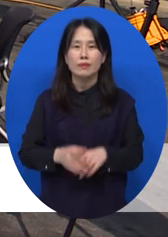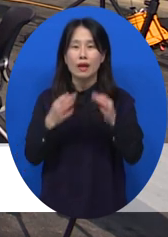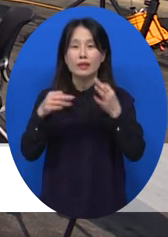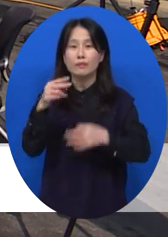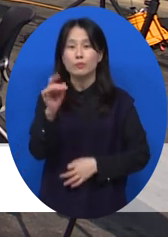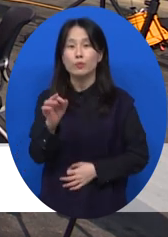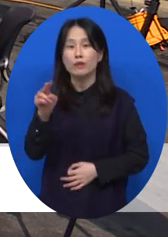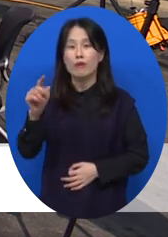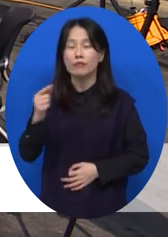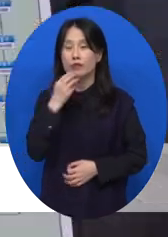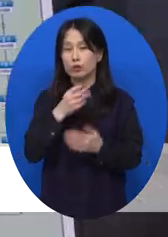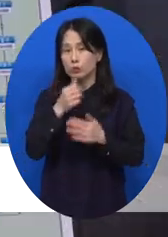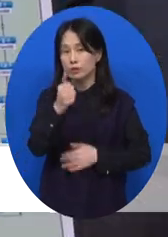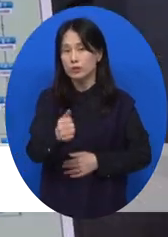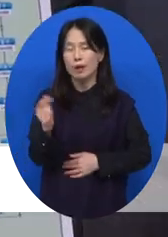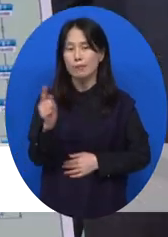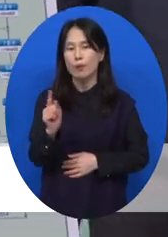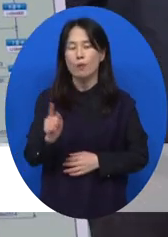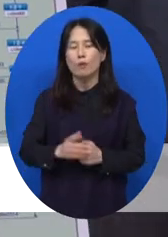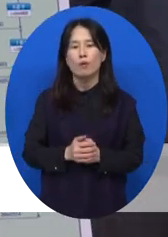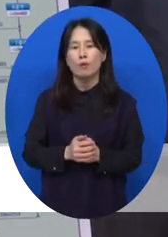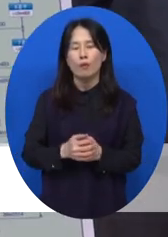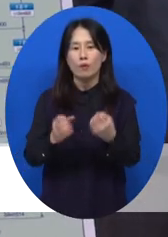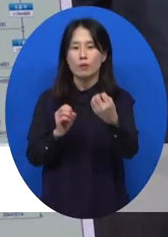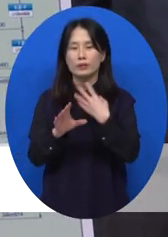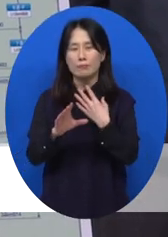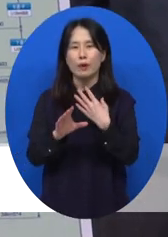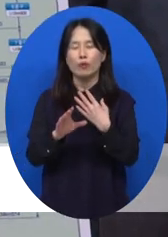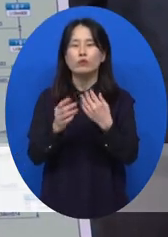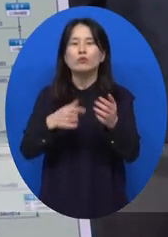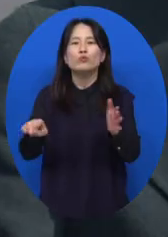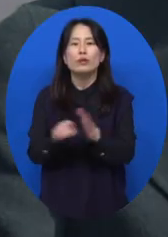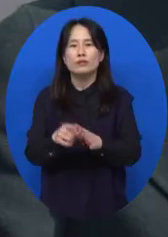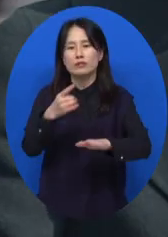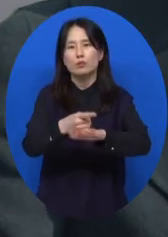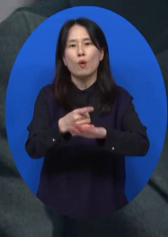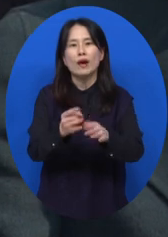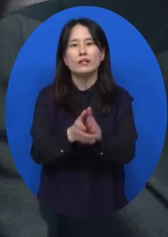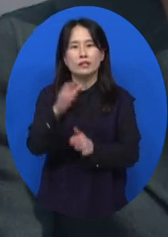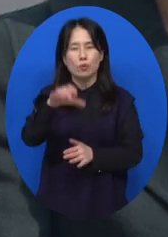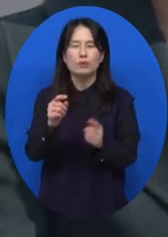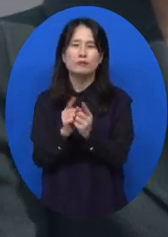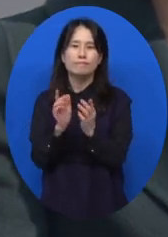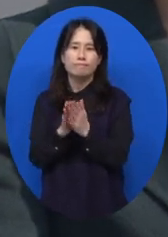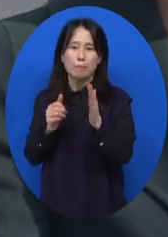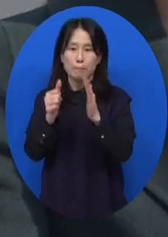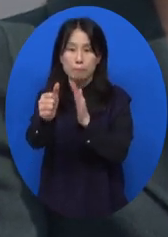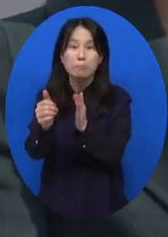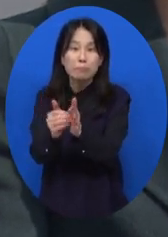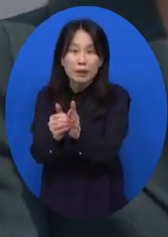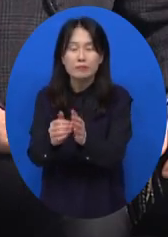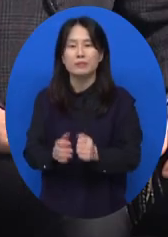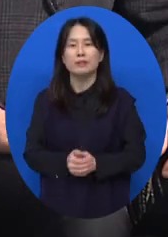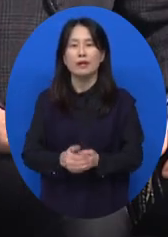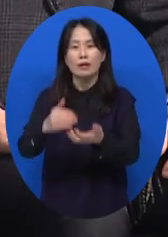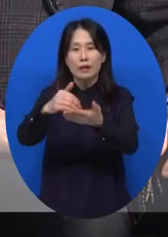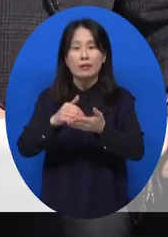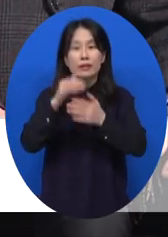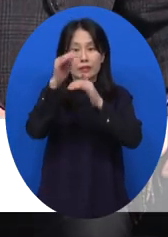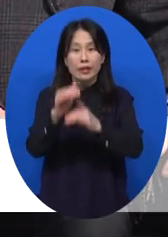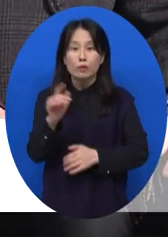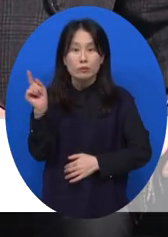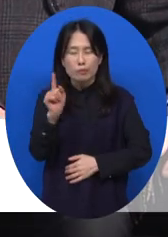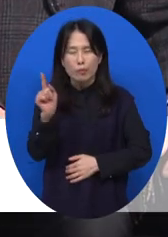김동연 경기도지사가 1호 도민청원 답변을 위해 의왕시 포일동을 직접 찾았습니다. 1호 도민청원의 주된